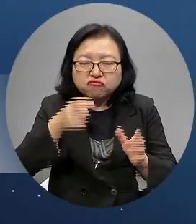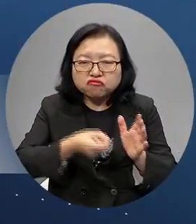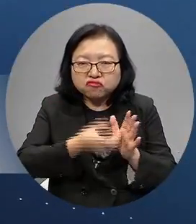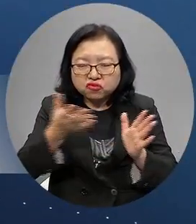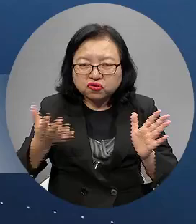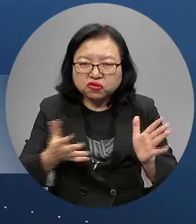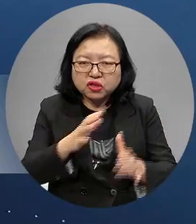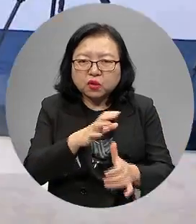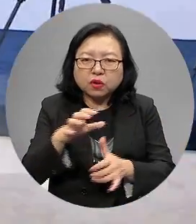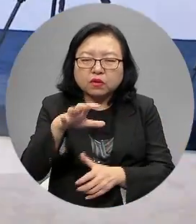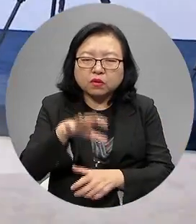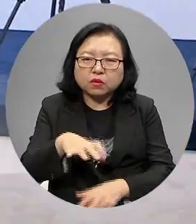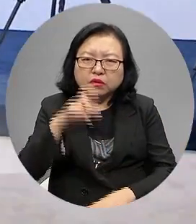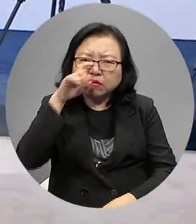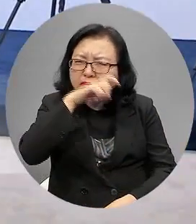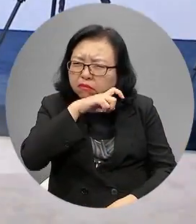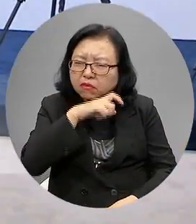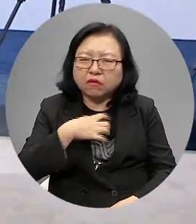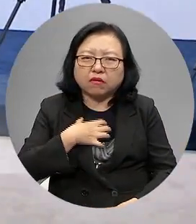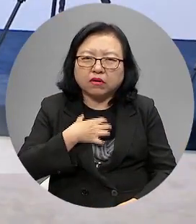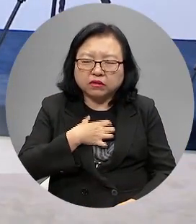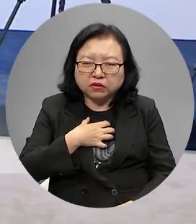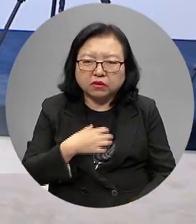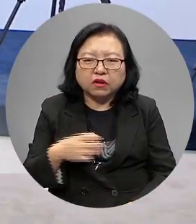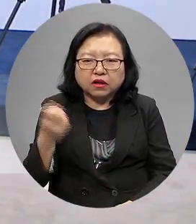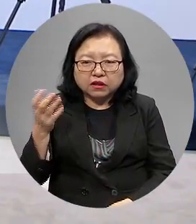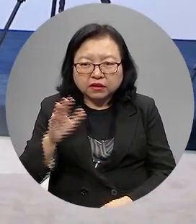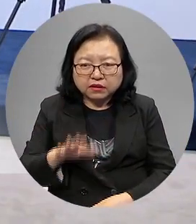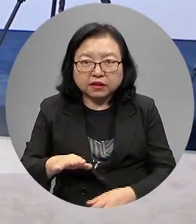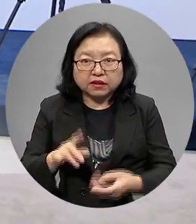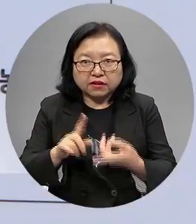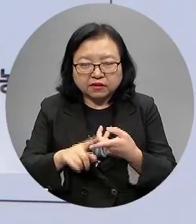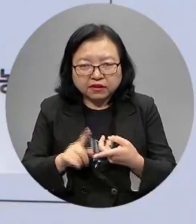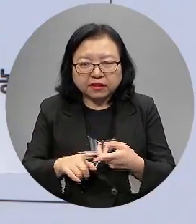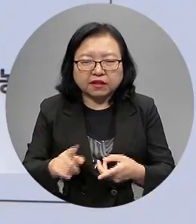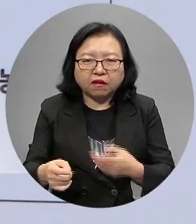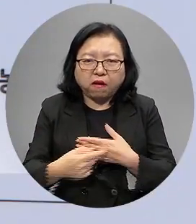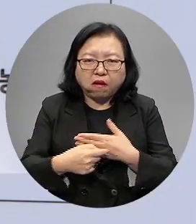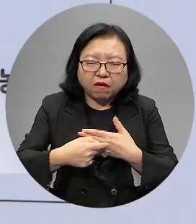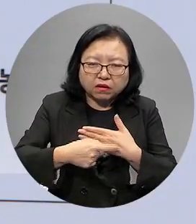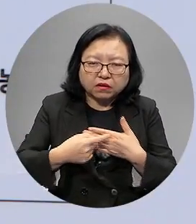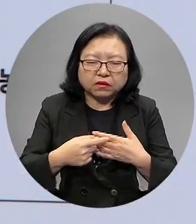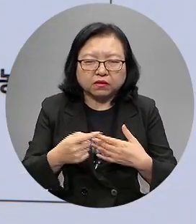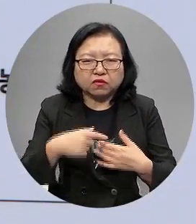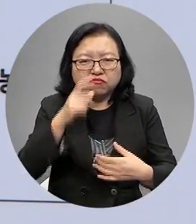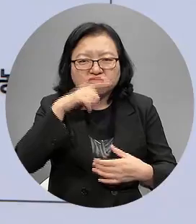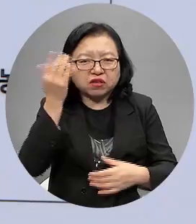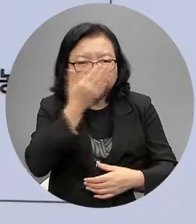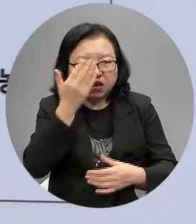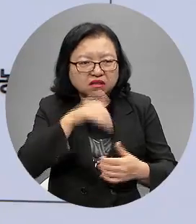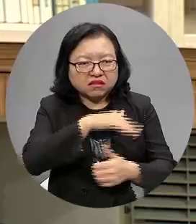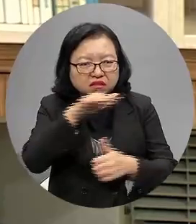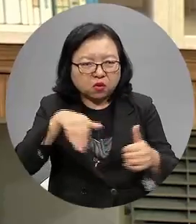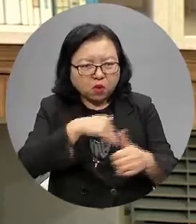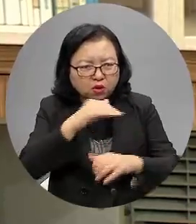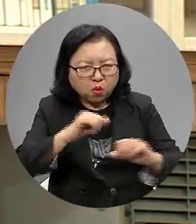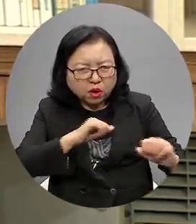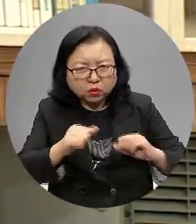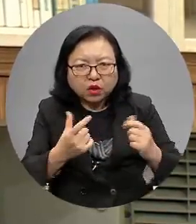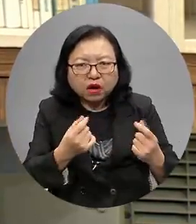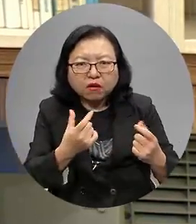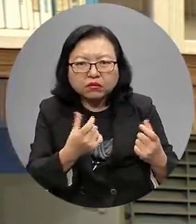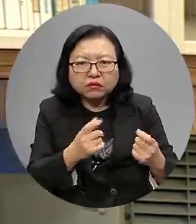있던 수질 개선 사업을 모아 마치 대대적인 환경 운동을 하는 것처럼 위장하고 있다는 주장도 나옵니다.